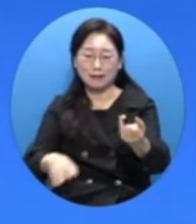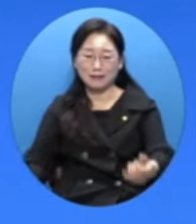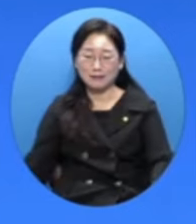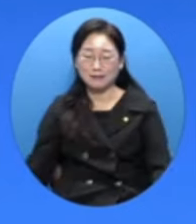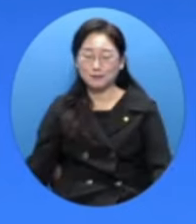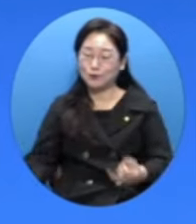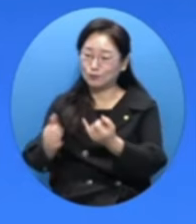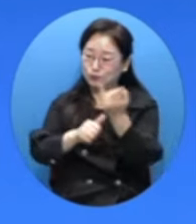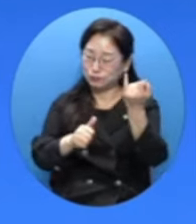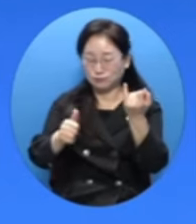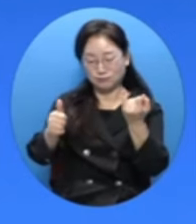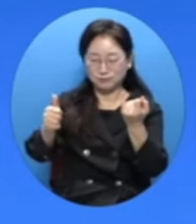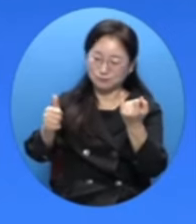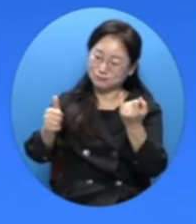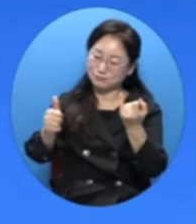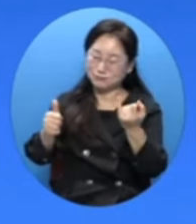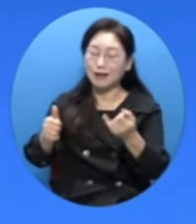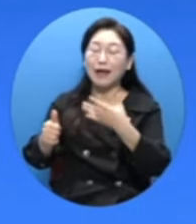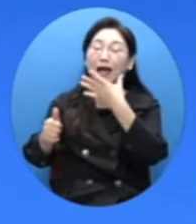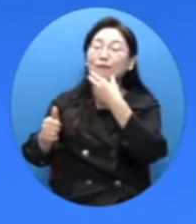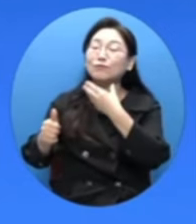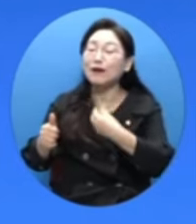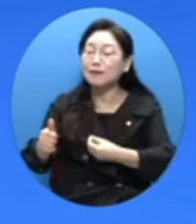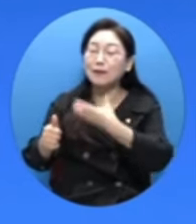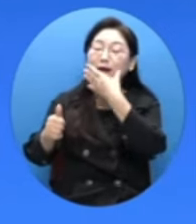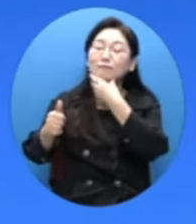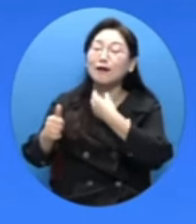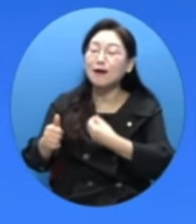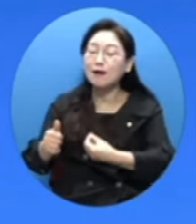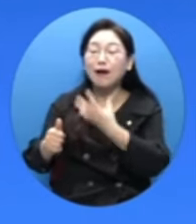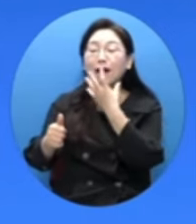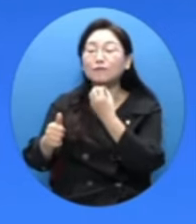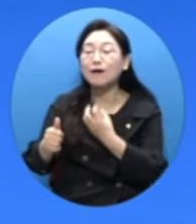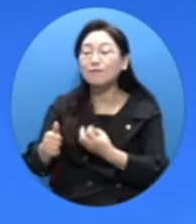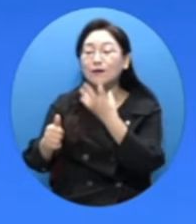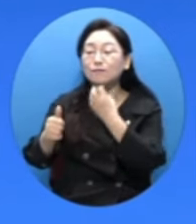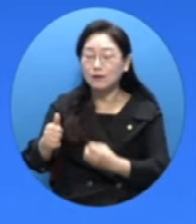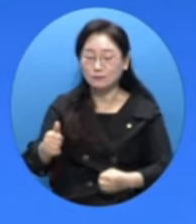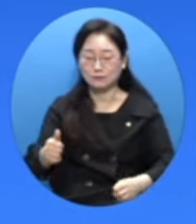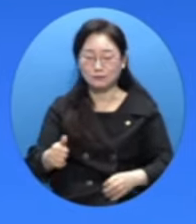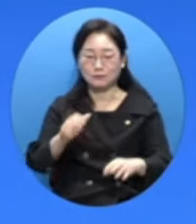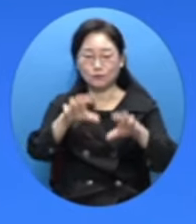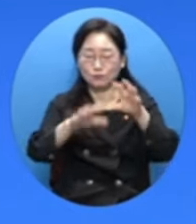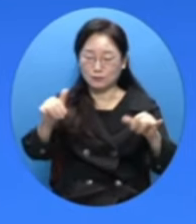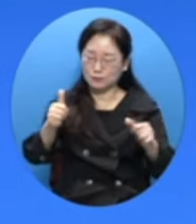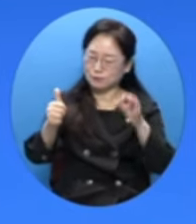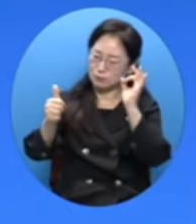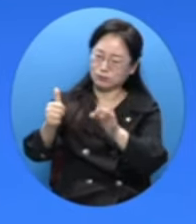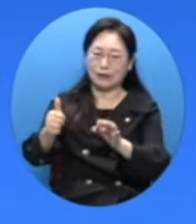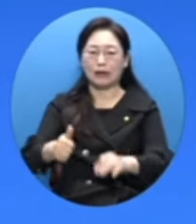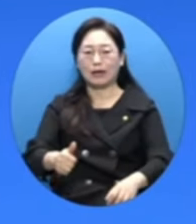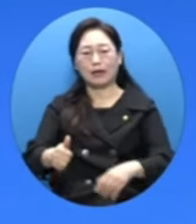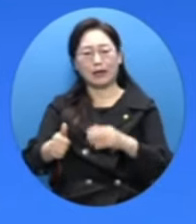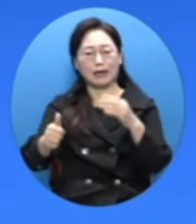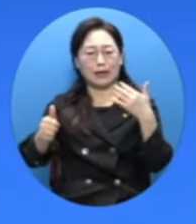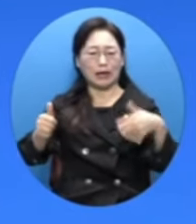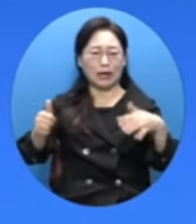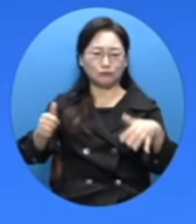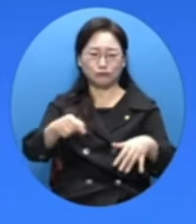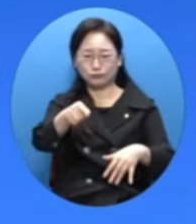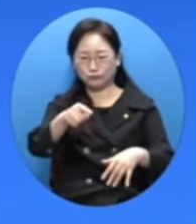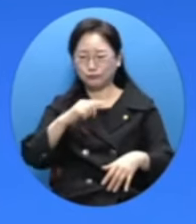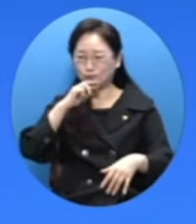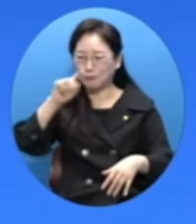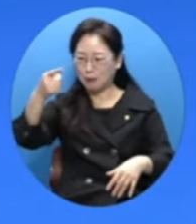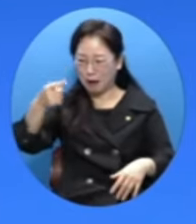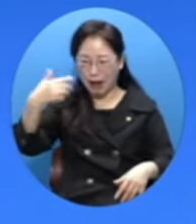부인이 남편을 아브라함이요 아브라함이요 부르니까 동네 사람들이 보고 여 역시 그 나이가 백세가 되던 아이가